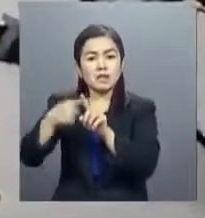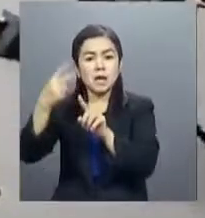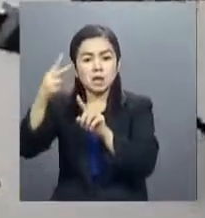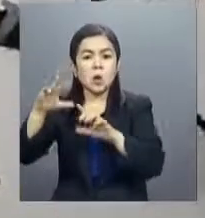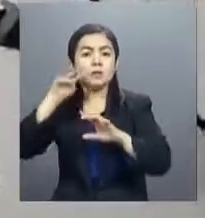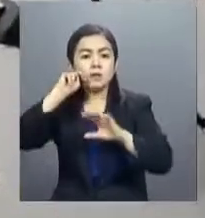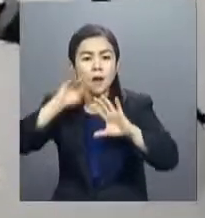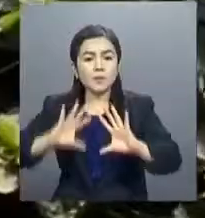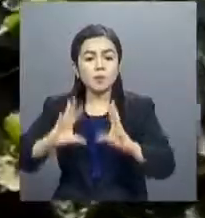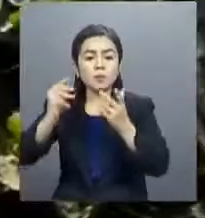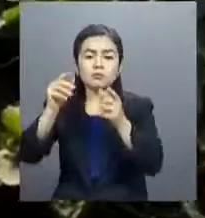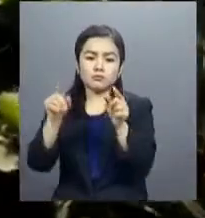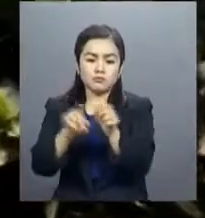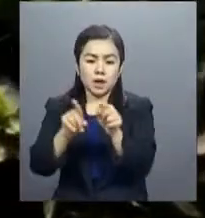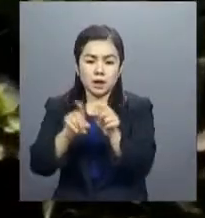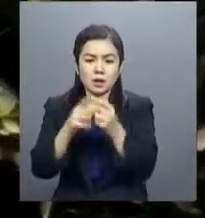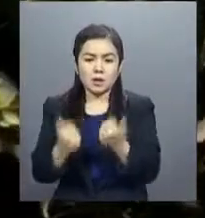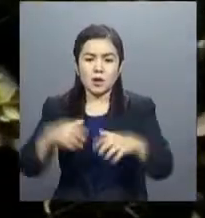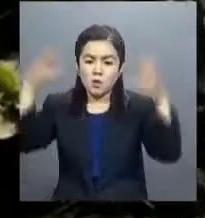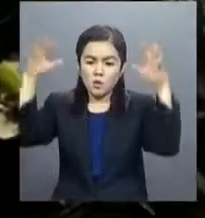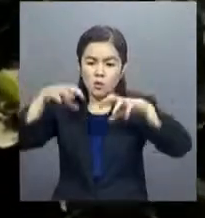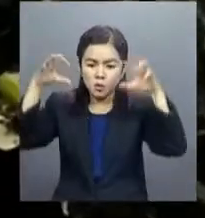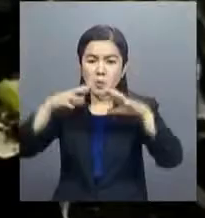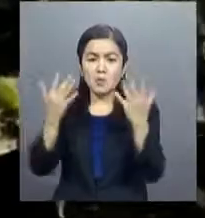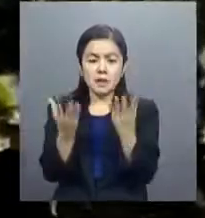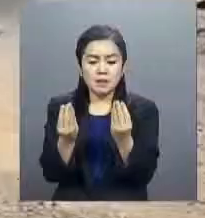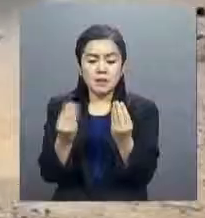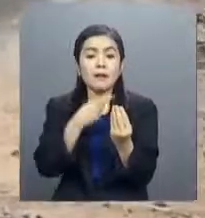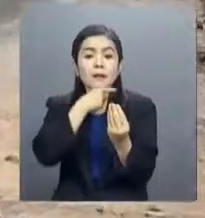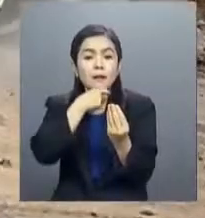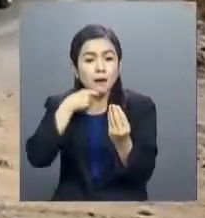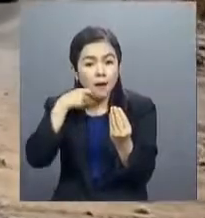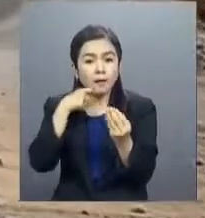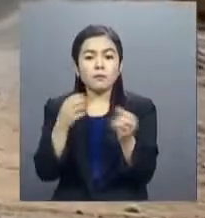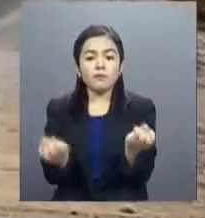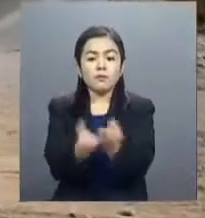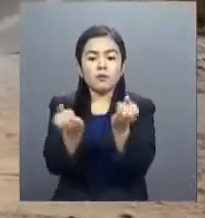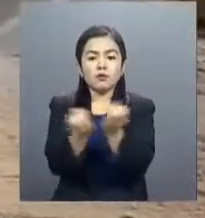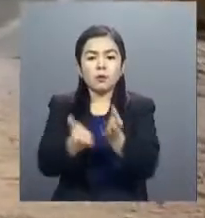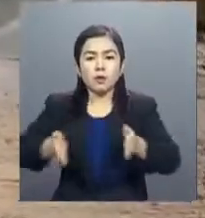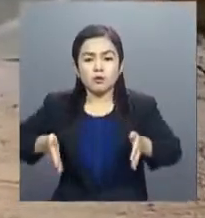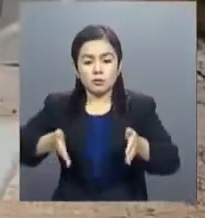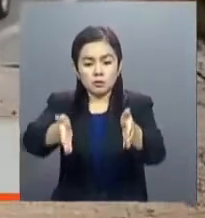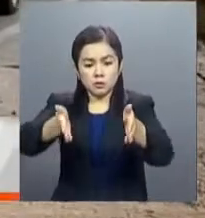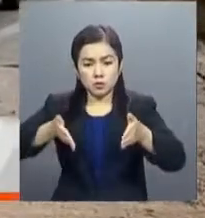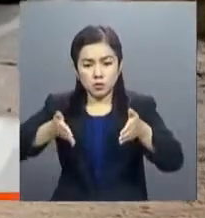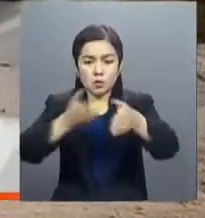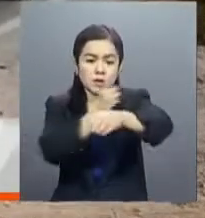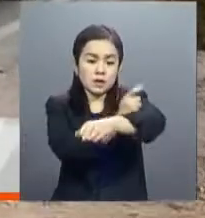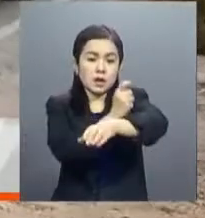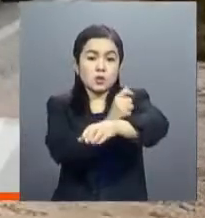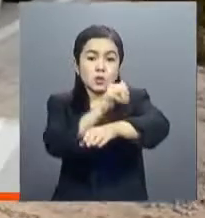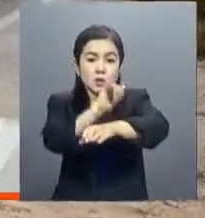ค่ะส่วนสภาพอากาศที่แล้งจัดทำให้ถนนเลียบคลองชลประทานตำบลมารวิชัยอำเภอเสนาจังหวัดรันครศรีอยุธยา